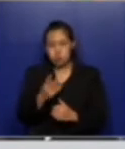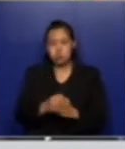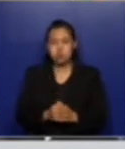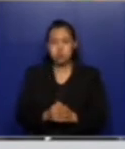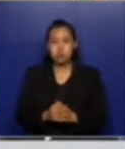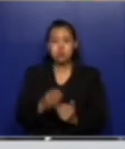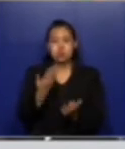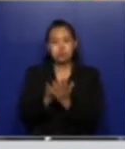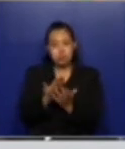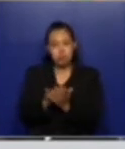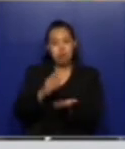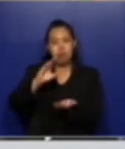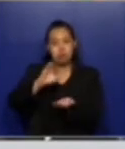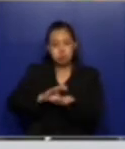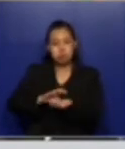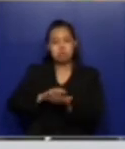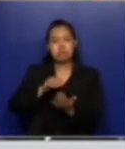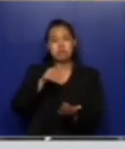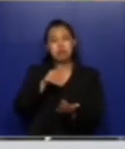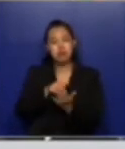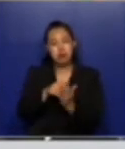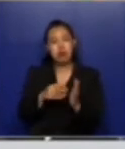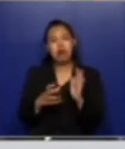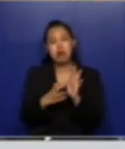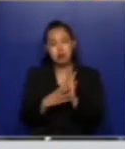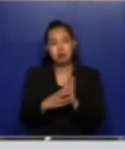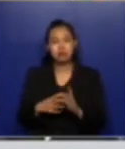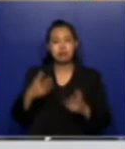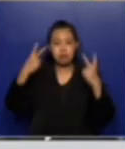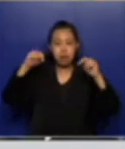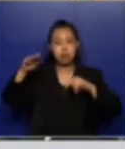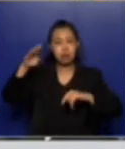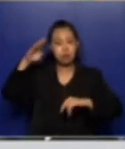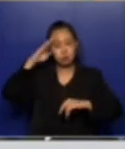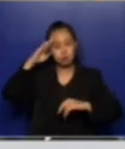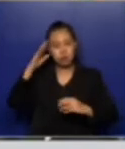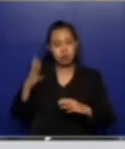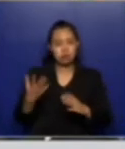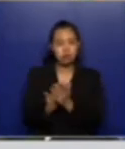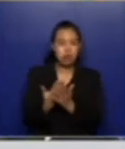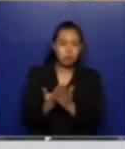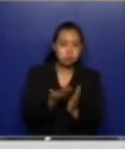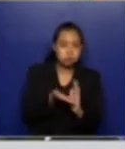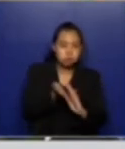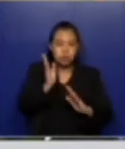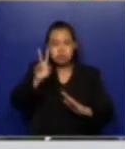างที่นายกรัฐมนตรีคนเดียวมีความสามารถในการเบิกจ่าย